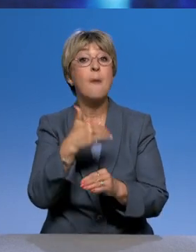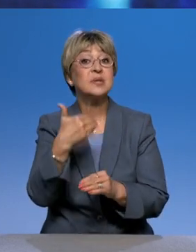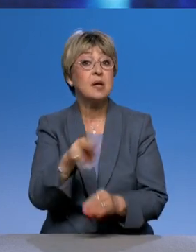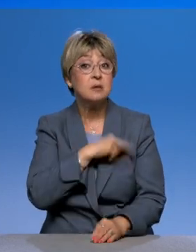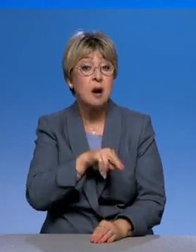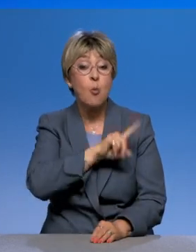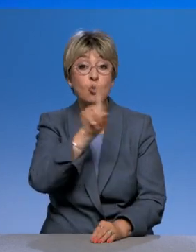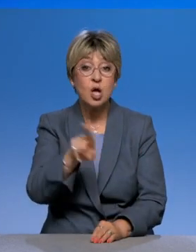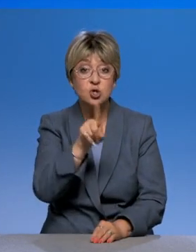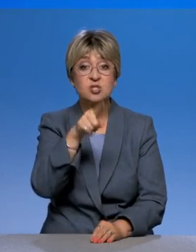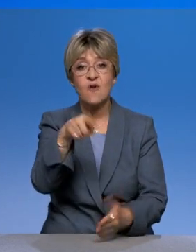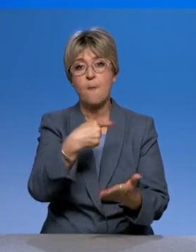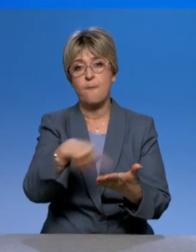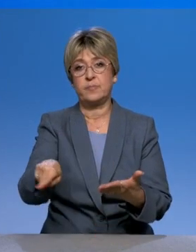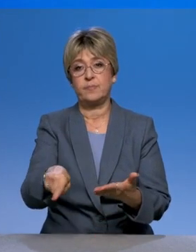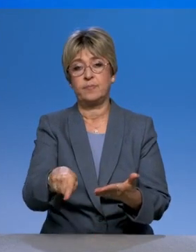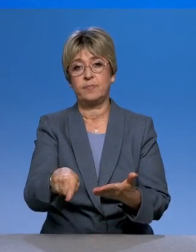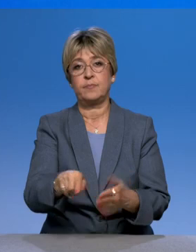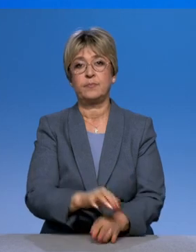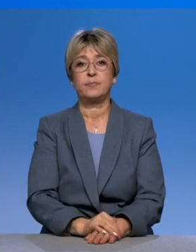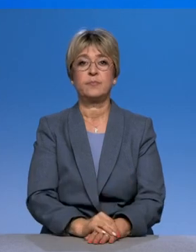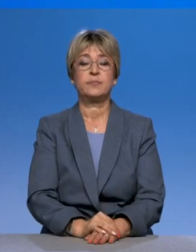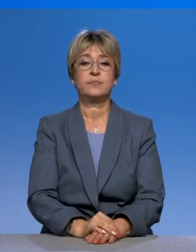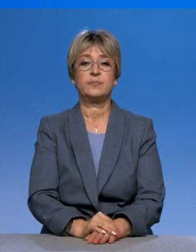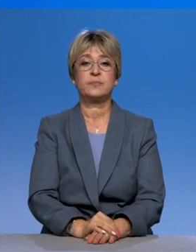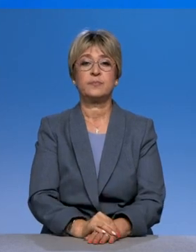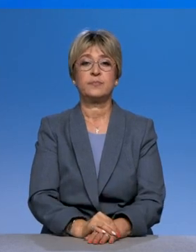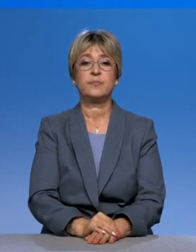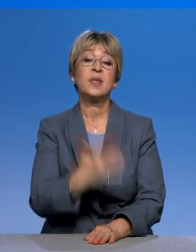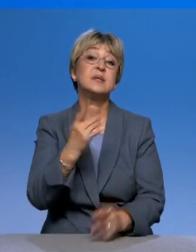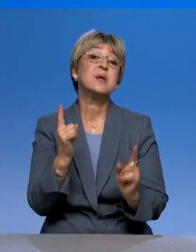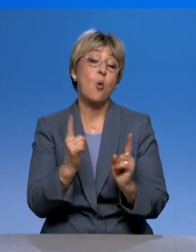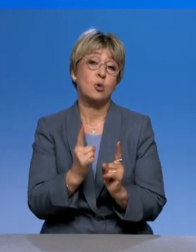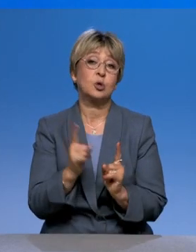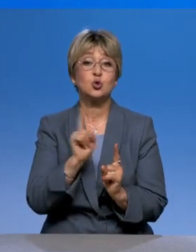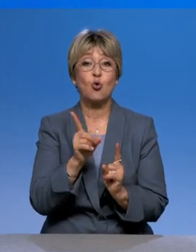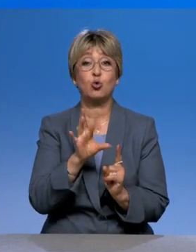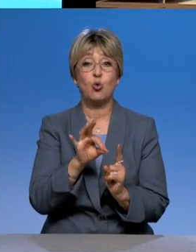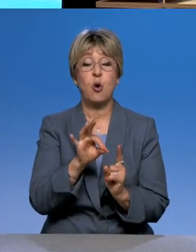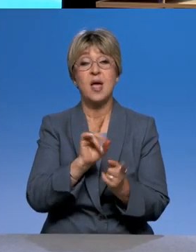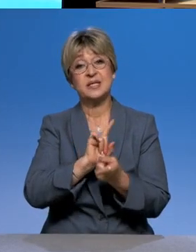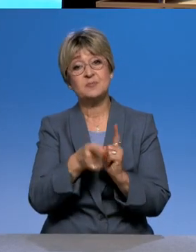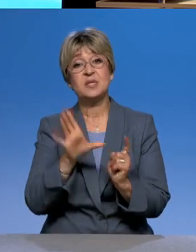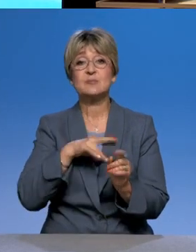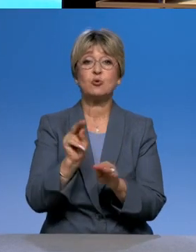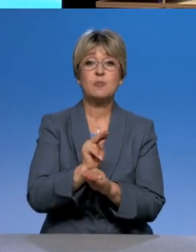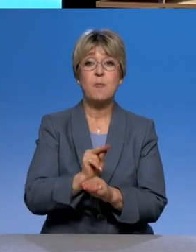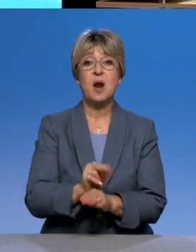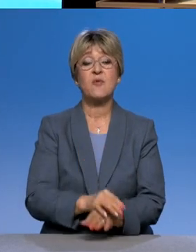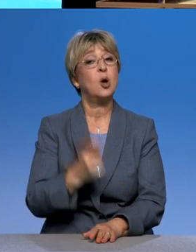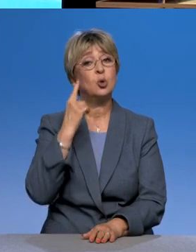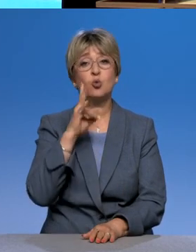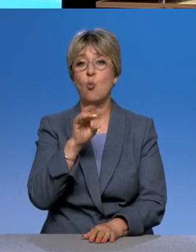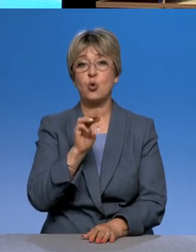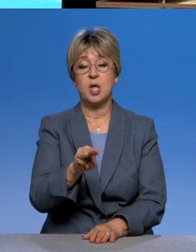час. Извините, с вас удержали. Игорь Михайлович, если коротко, изменится что-то после этих поправок? Думаю, что нет. Изменится только то,